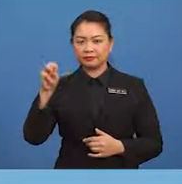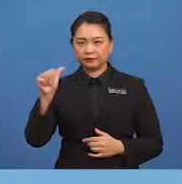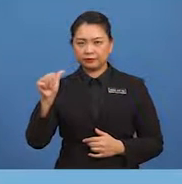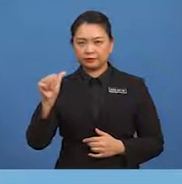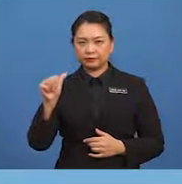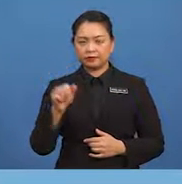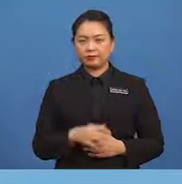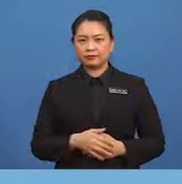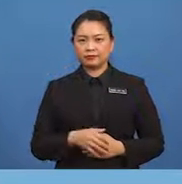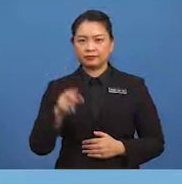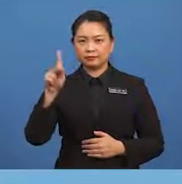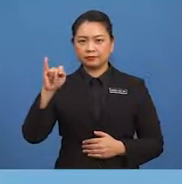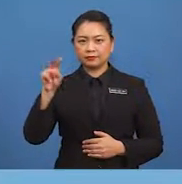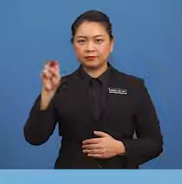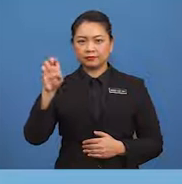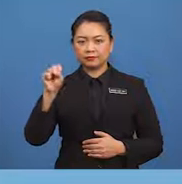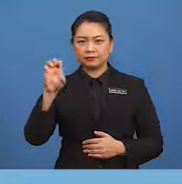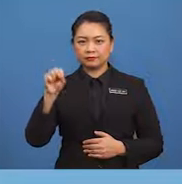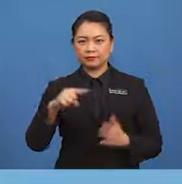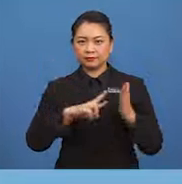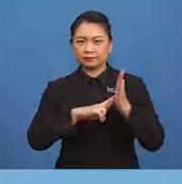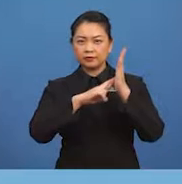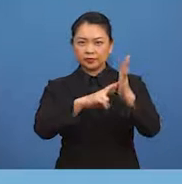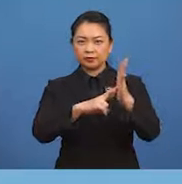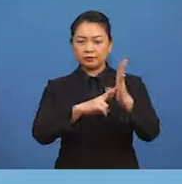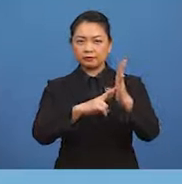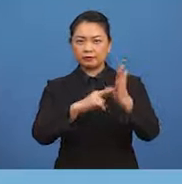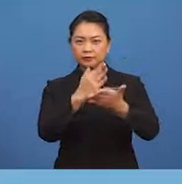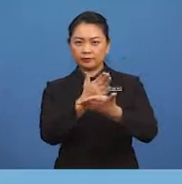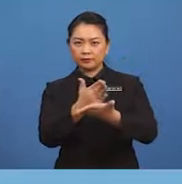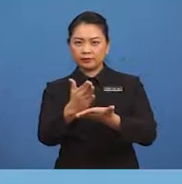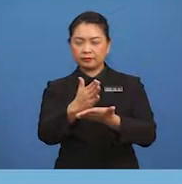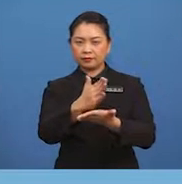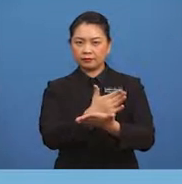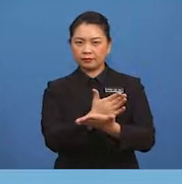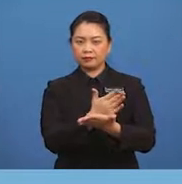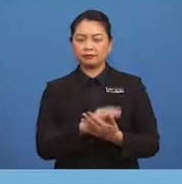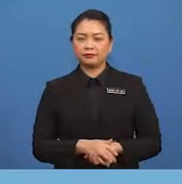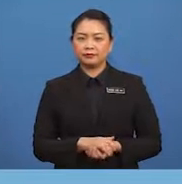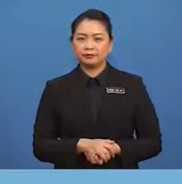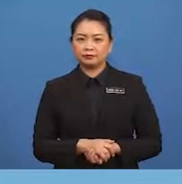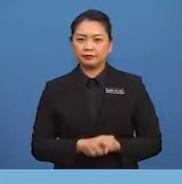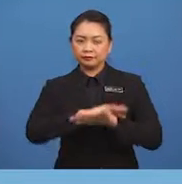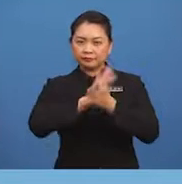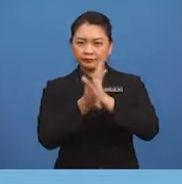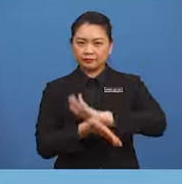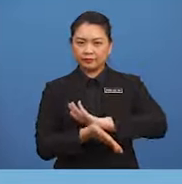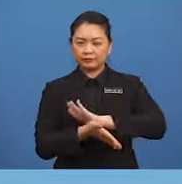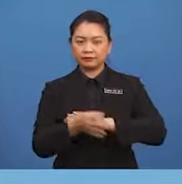manakala kinesis merujuk kepada pembahagian. Jadi,